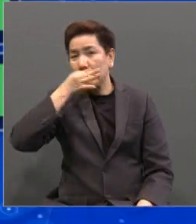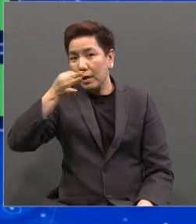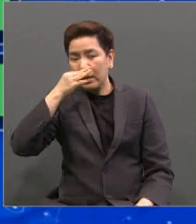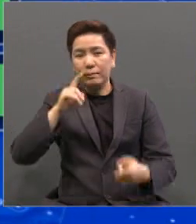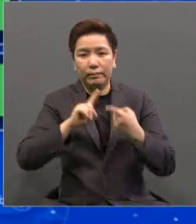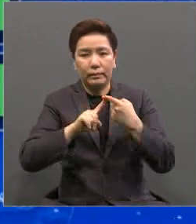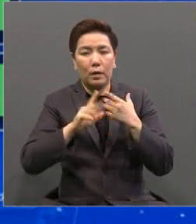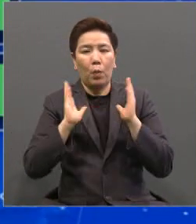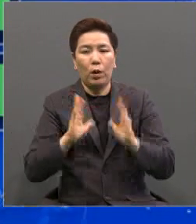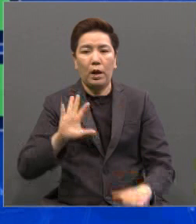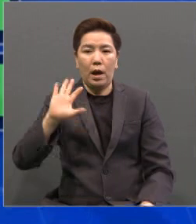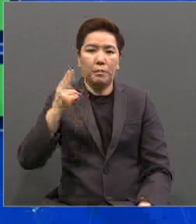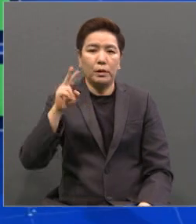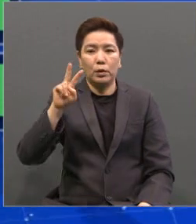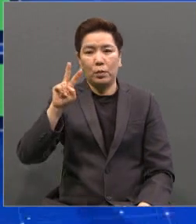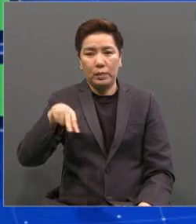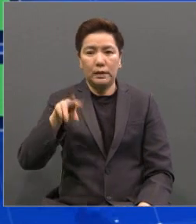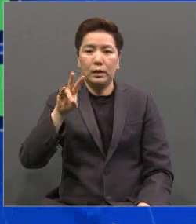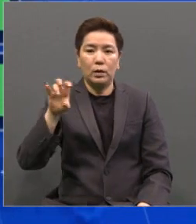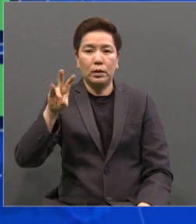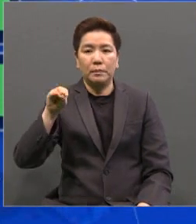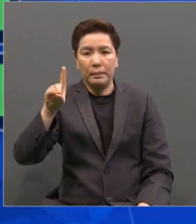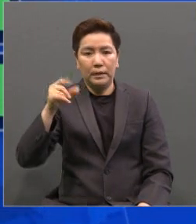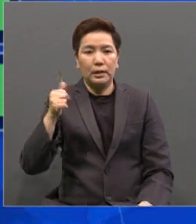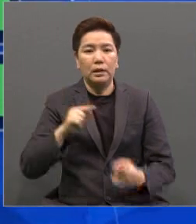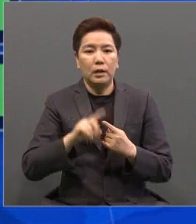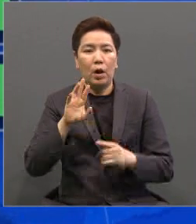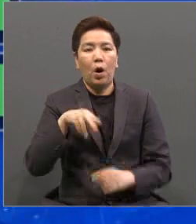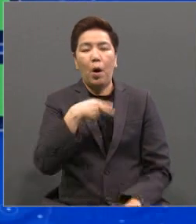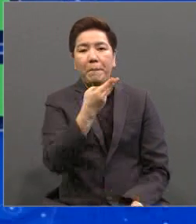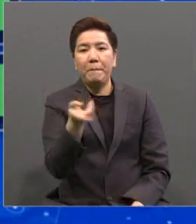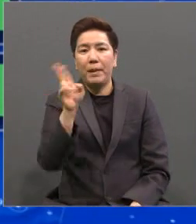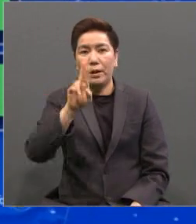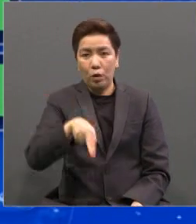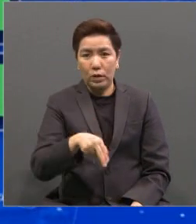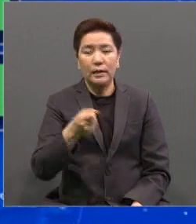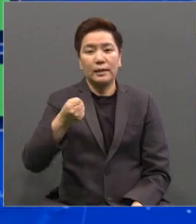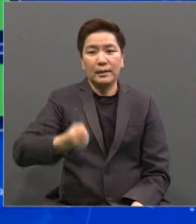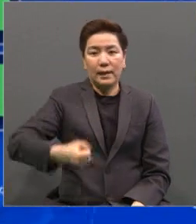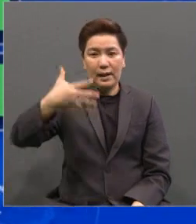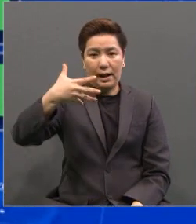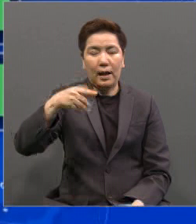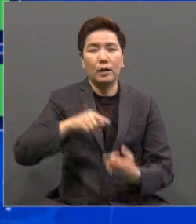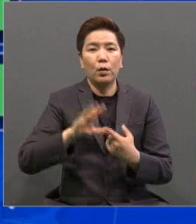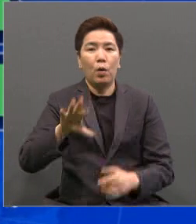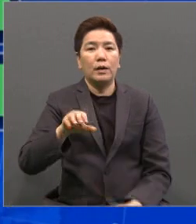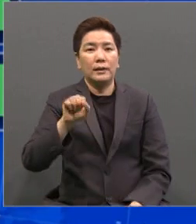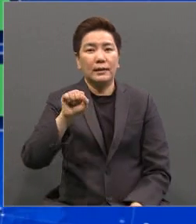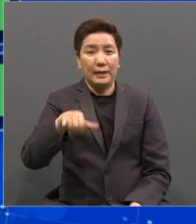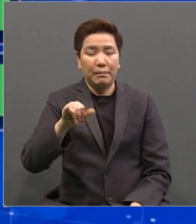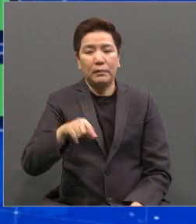จำนวน52,771คนค่ะ Royal Paragon Hallชั้น5ศูนย์การค้าสยามพารากอน